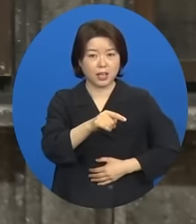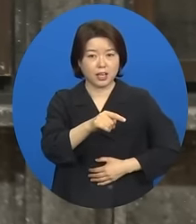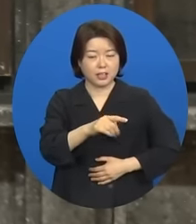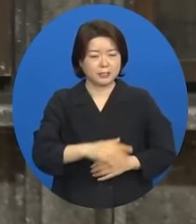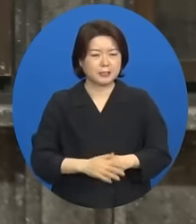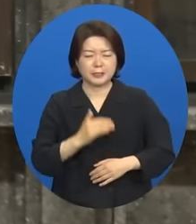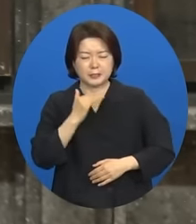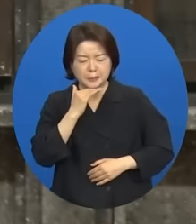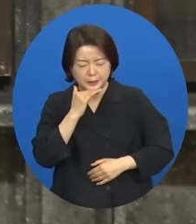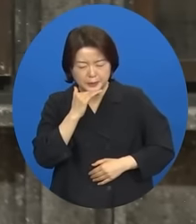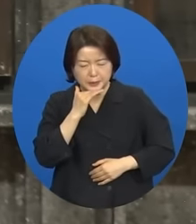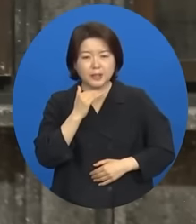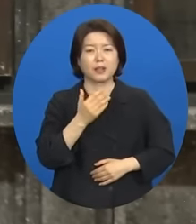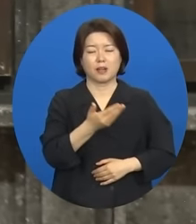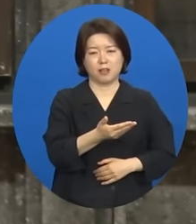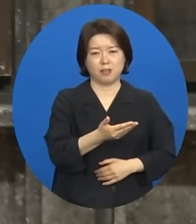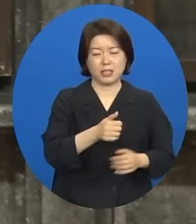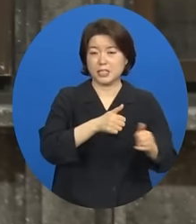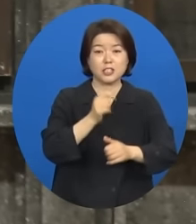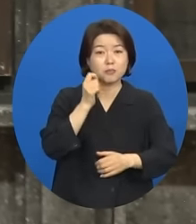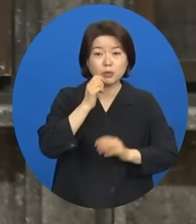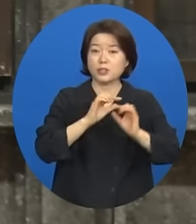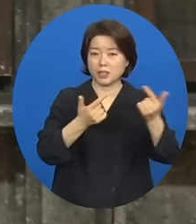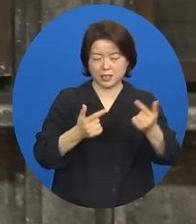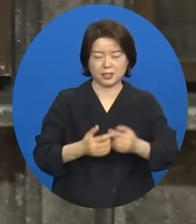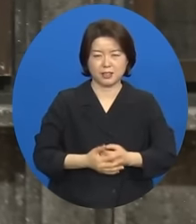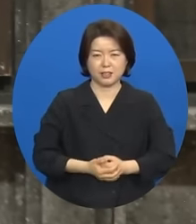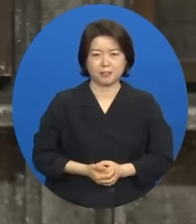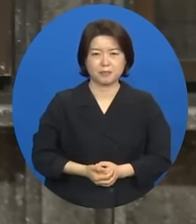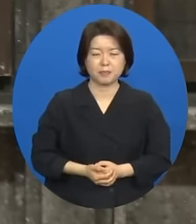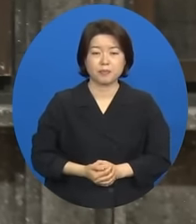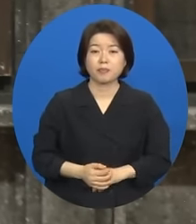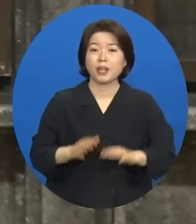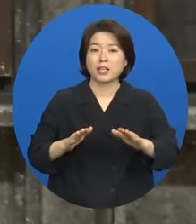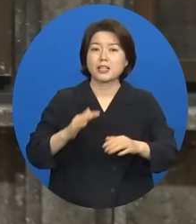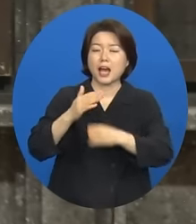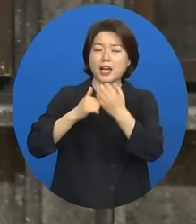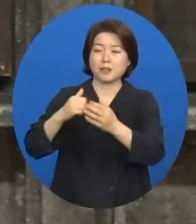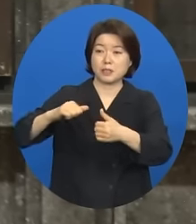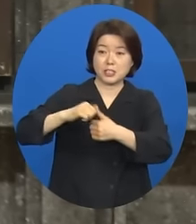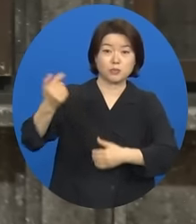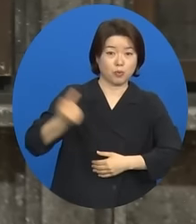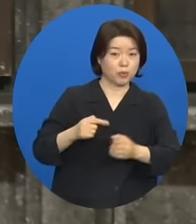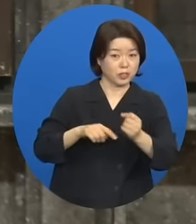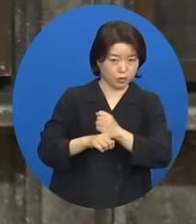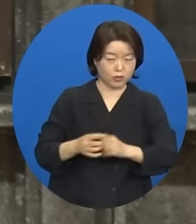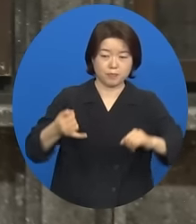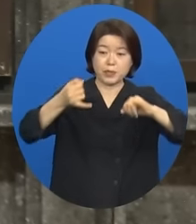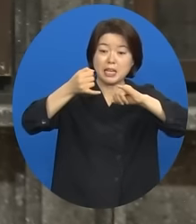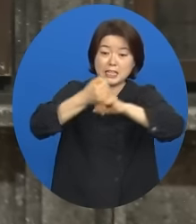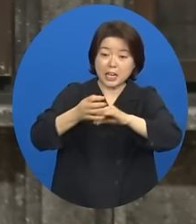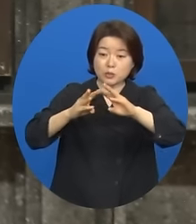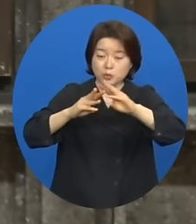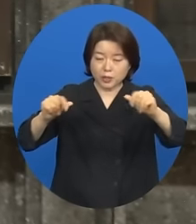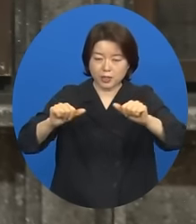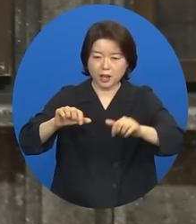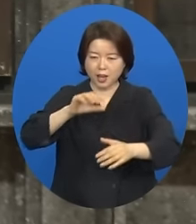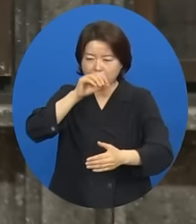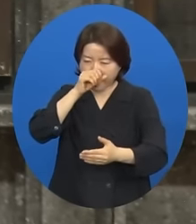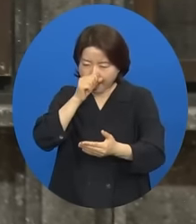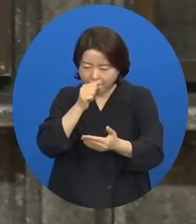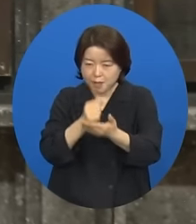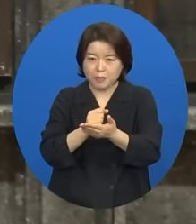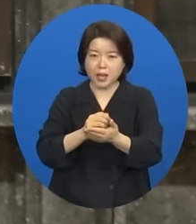것인데 이제 더 이상 안 된다는 것이죠. 자, 그래서 하나님이 씨름을 걸어오신 이유는 약속의 땅에 합당한 자로